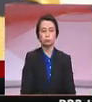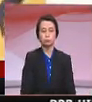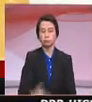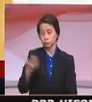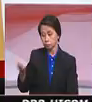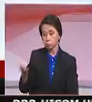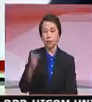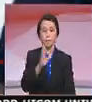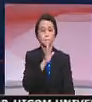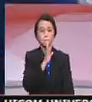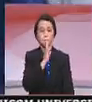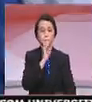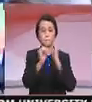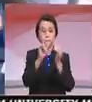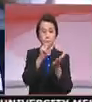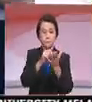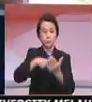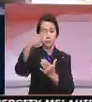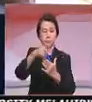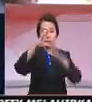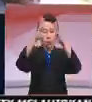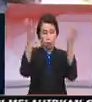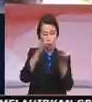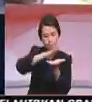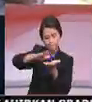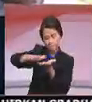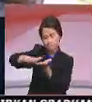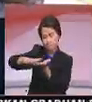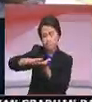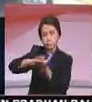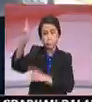Beliau berkata demikian pada sidang media program World Cleanup Day